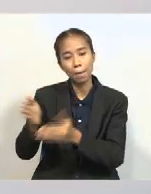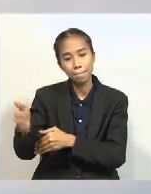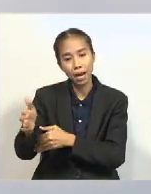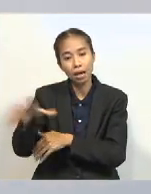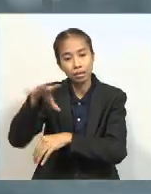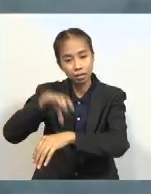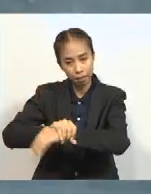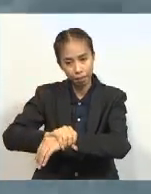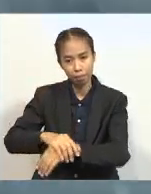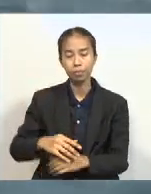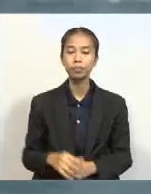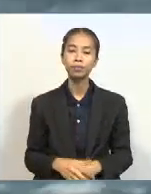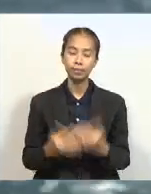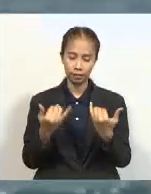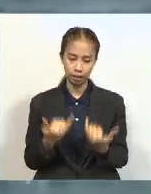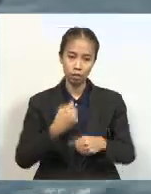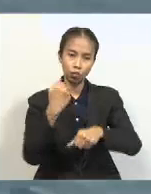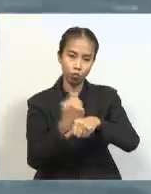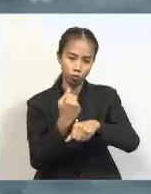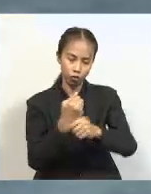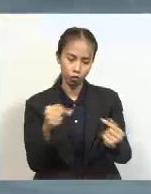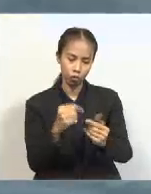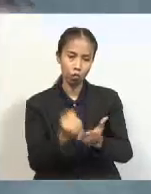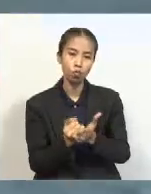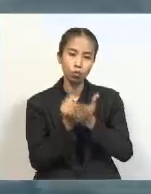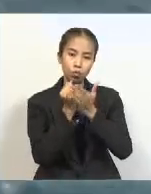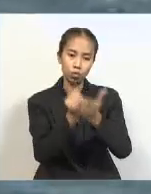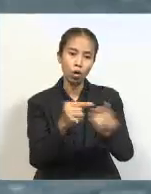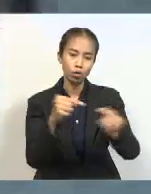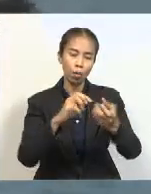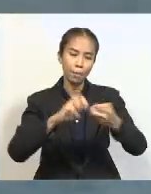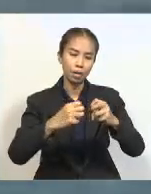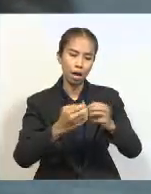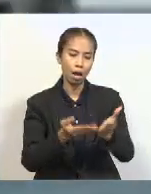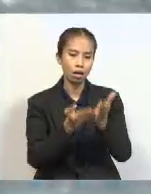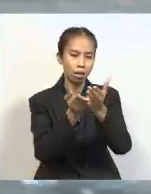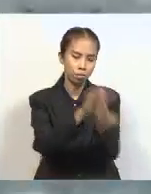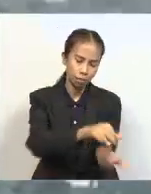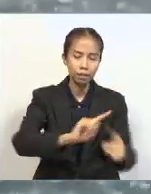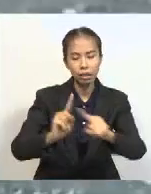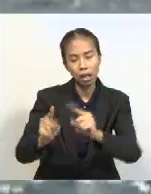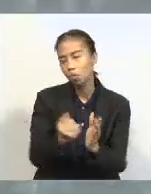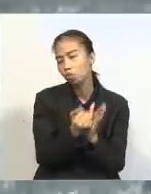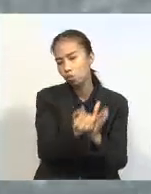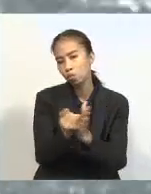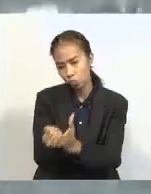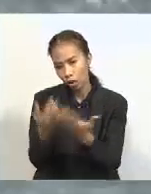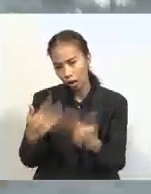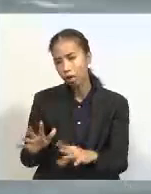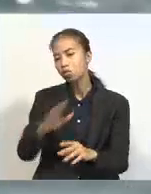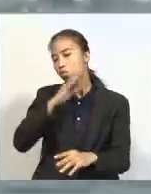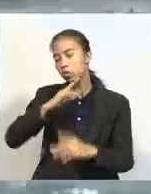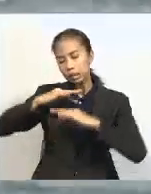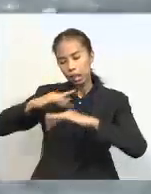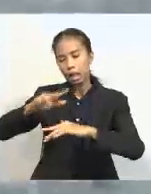ายหรือสปมผการฝึกสาธิตการช่วยเหลือผู้ประสบภัยในทะเลหลังประสบเหตุต่างและการขจัดคราบน้ำมันในทะเ